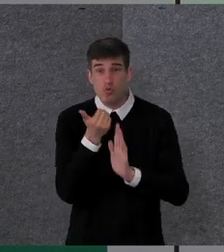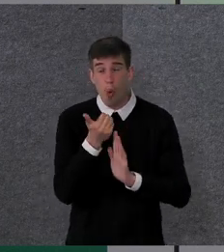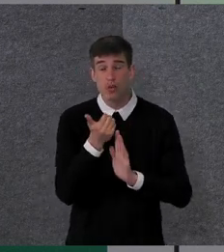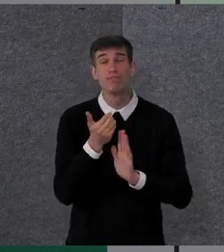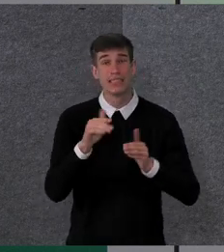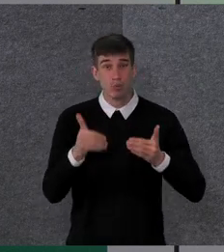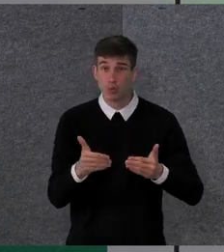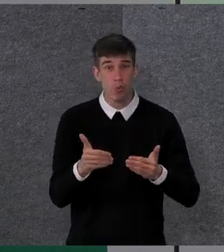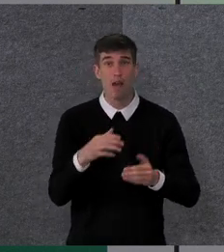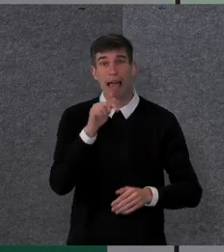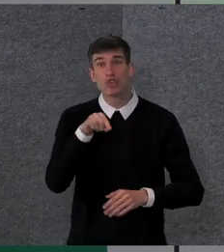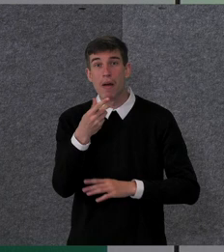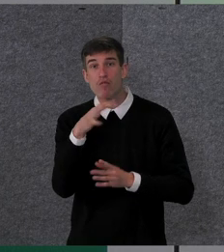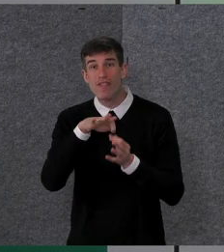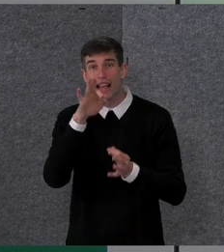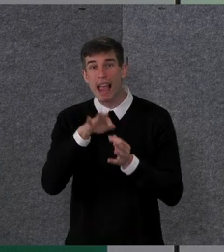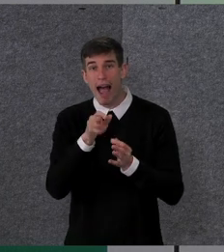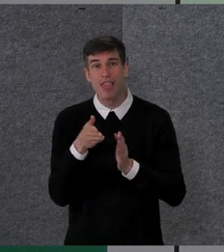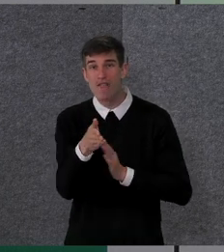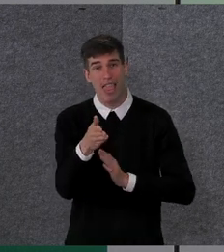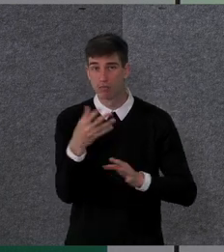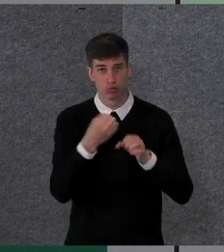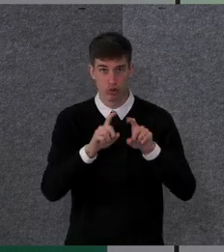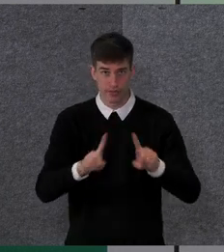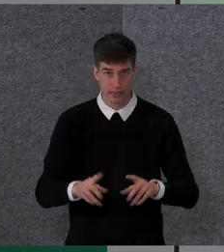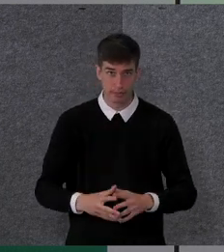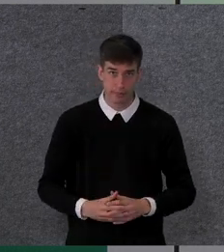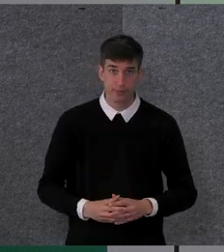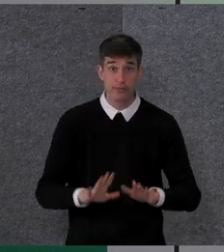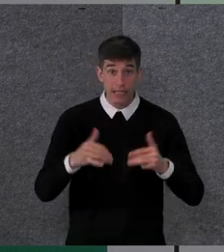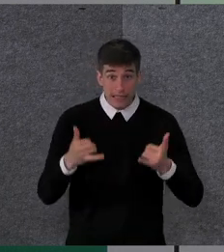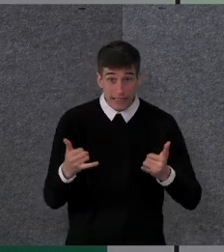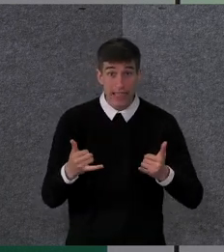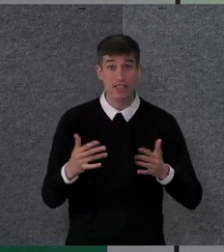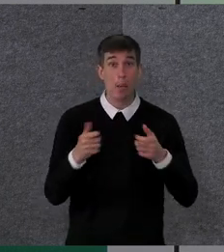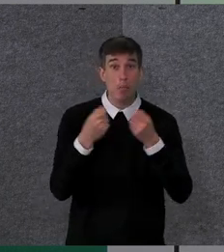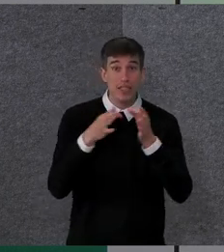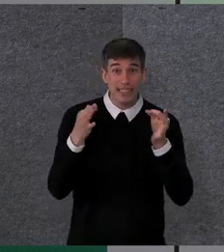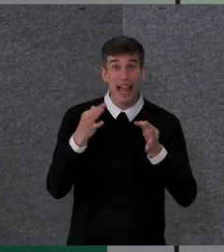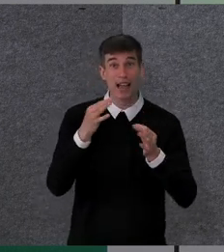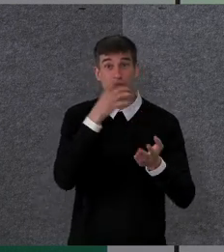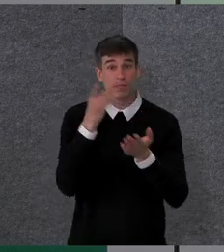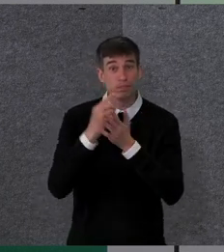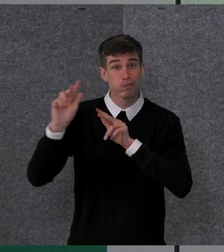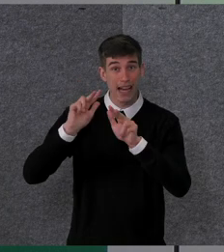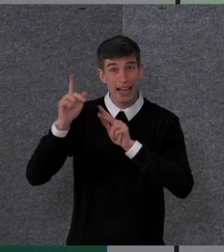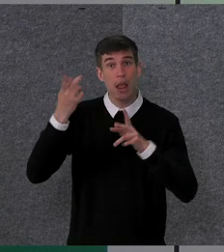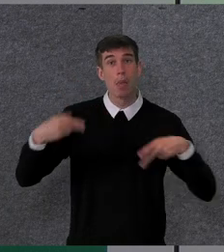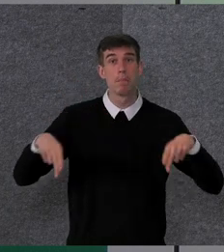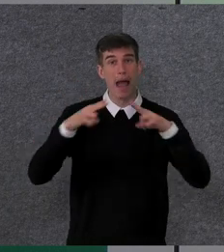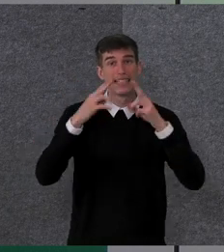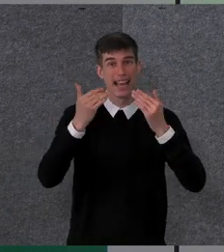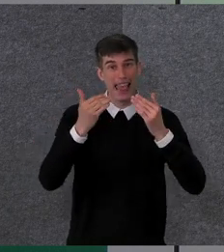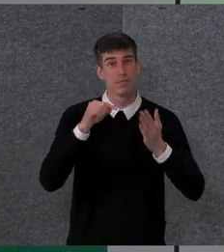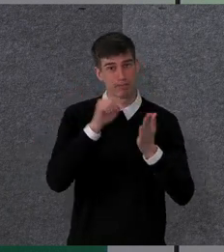wir nicht auf einen 1,5-Grad-Pfad kommen. Wir brauchen endlich einen Bundestag, eine Bundesregierung, die das Pariser Klimaabkommen